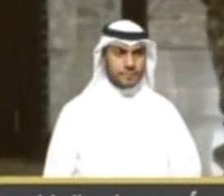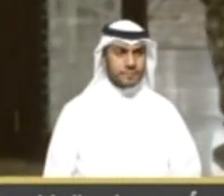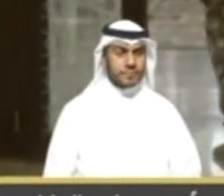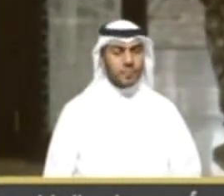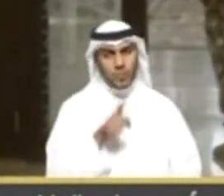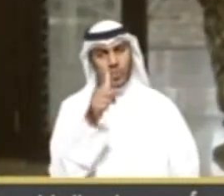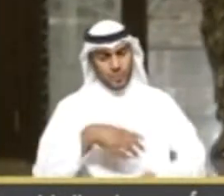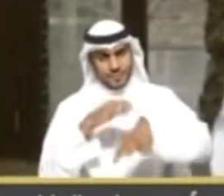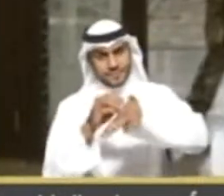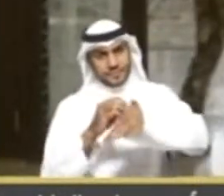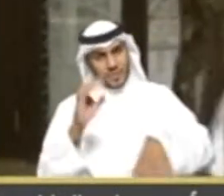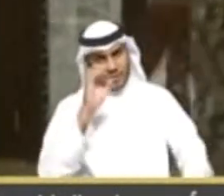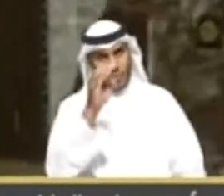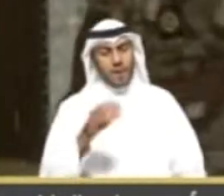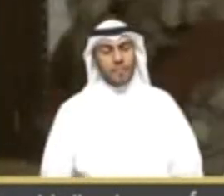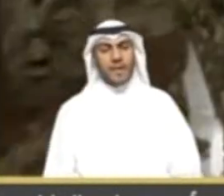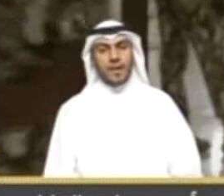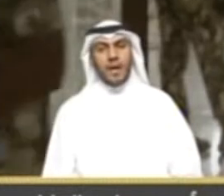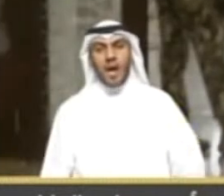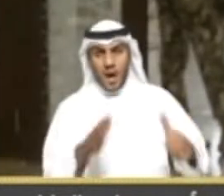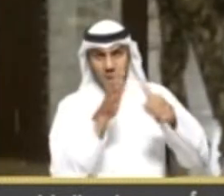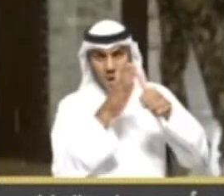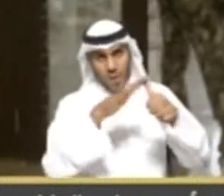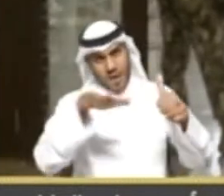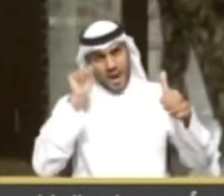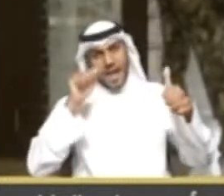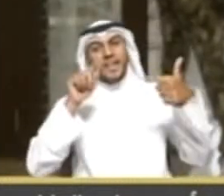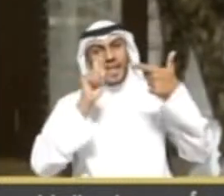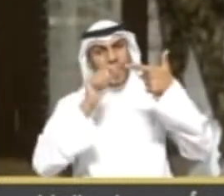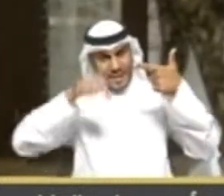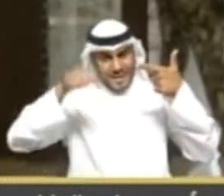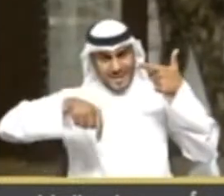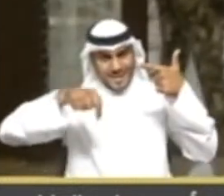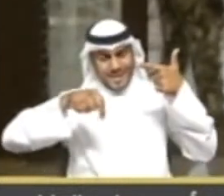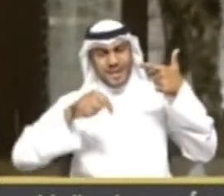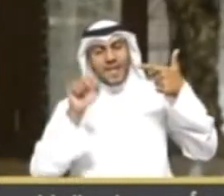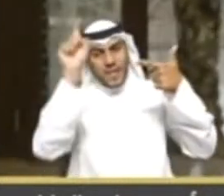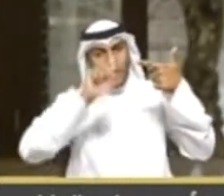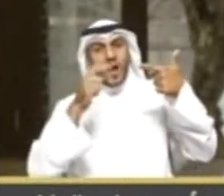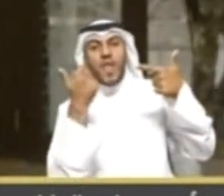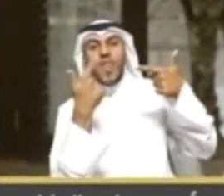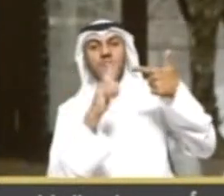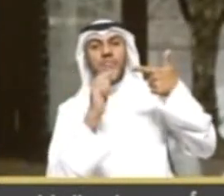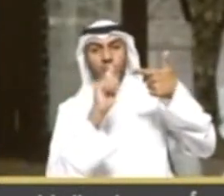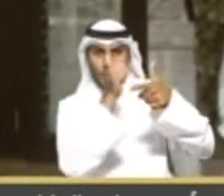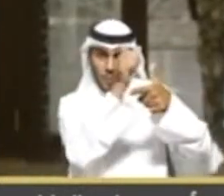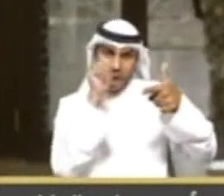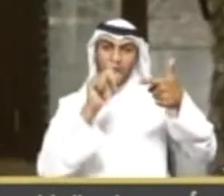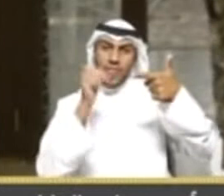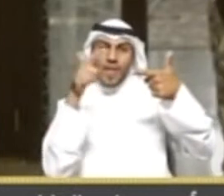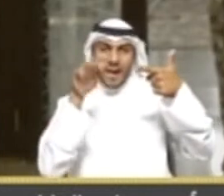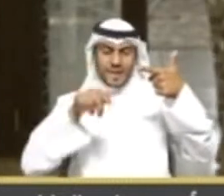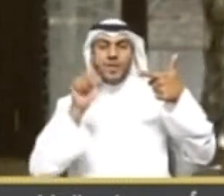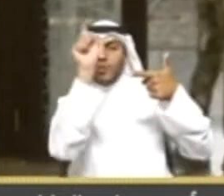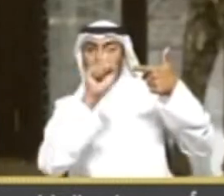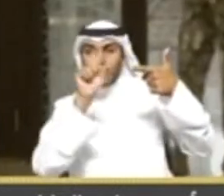والله بسام، بالنسبة للاستجواب الذي حاليا الآن هو الاستجواب الثاني لسمو رئيس مجلس الوزراء، وتعرف يعني